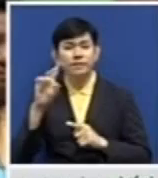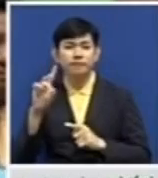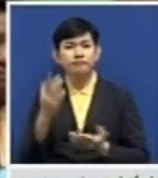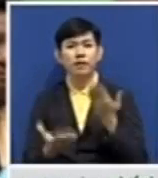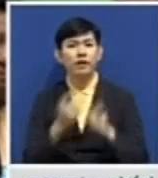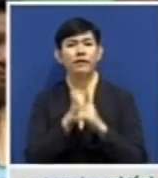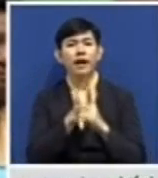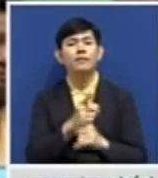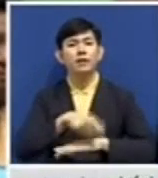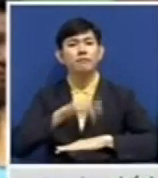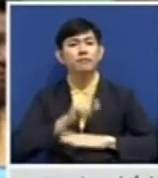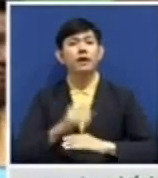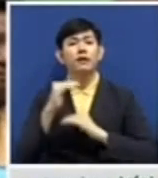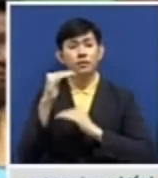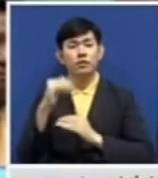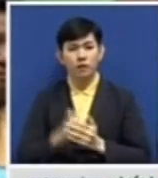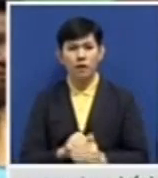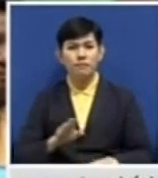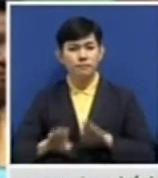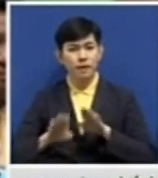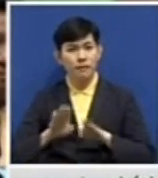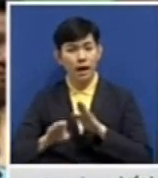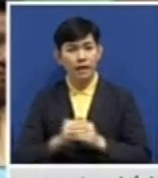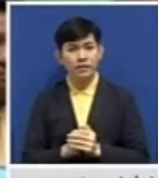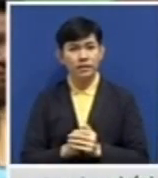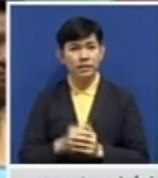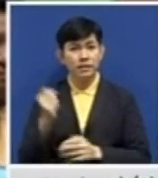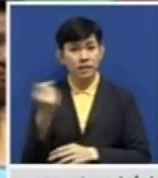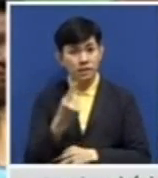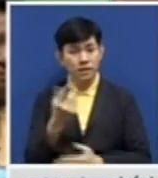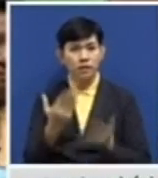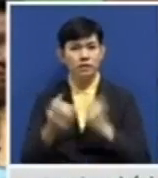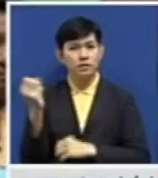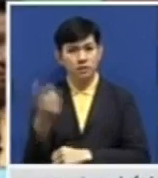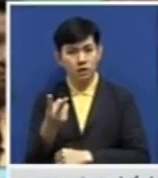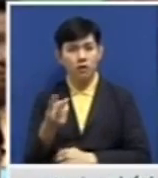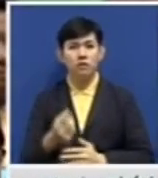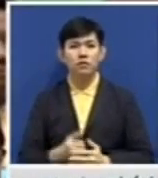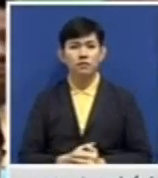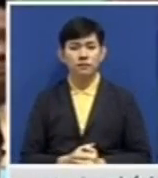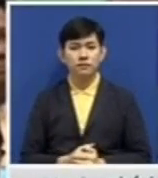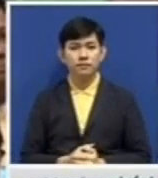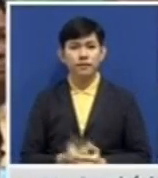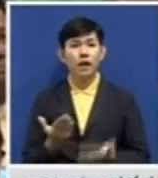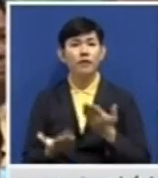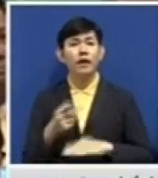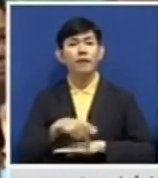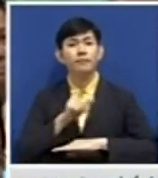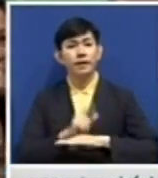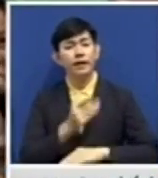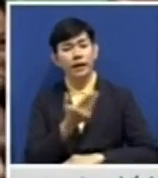ที่ท่านประธานกำหนดนะครับว่าอยู่ประมาณ1นาฬิกาหรือ2นาฬิกาก็ที่ท่านประธ